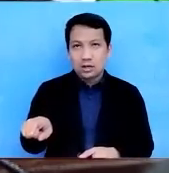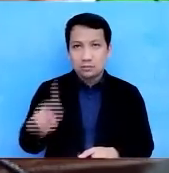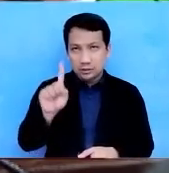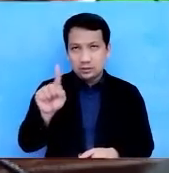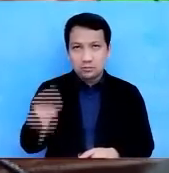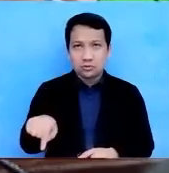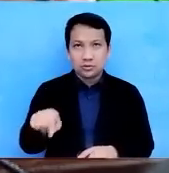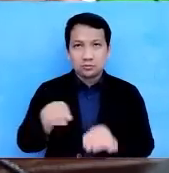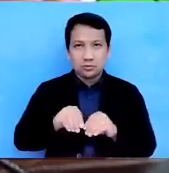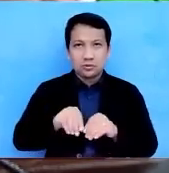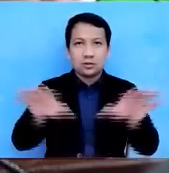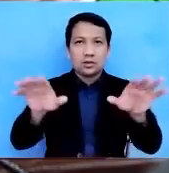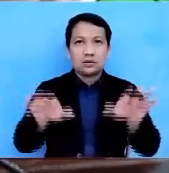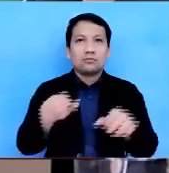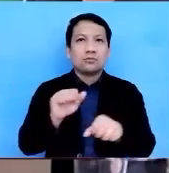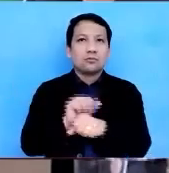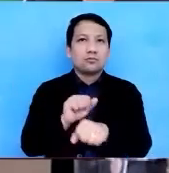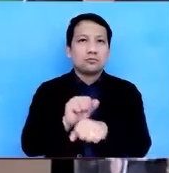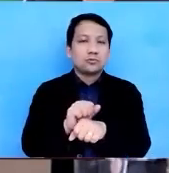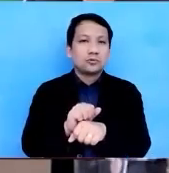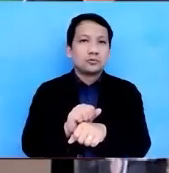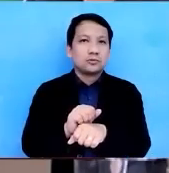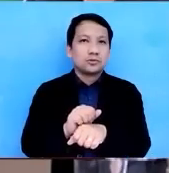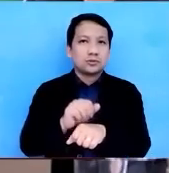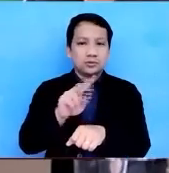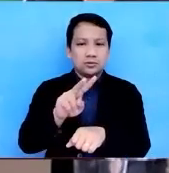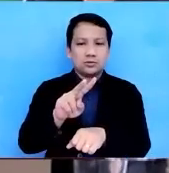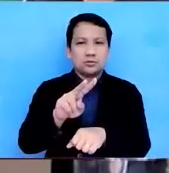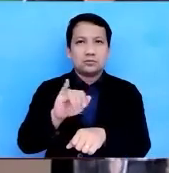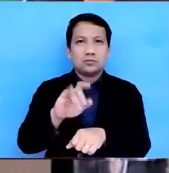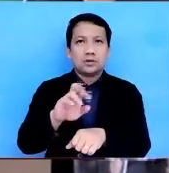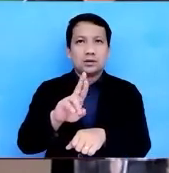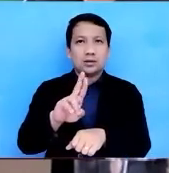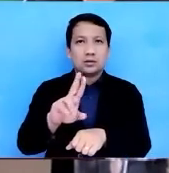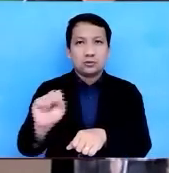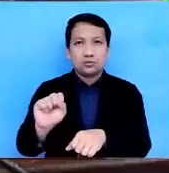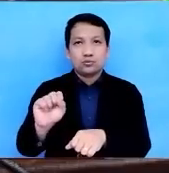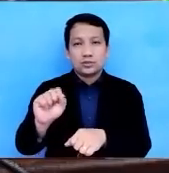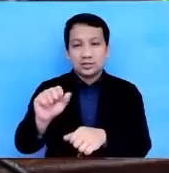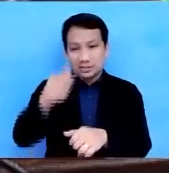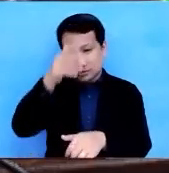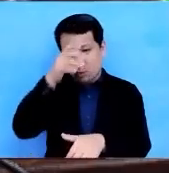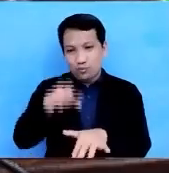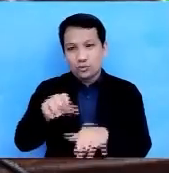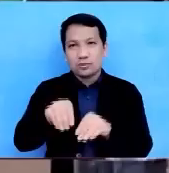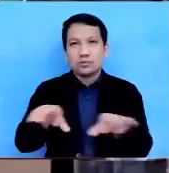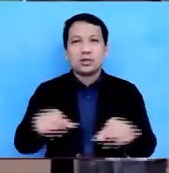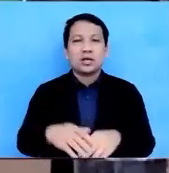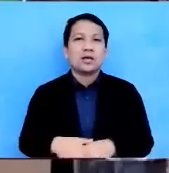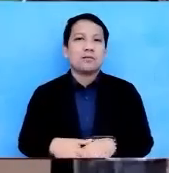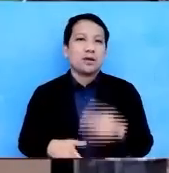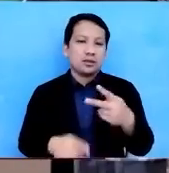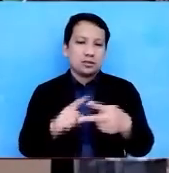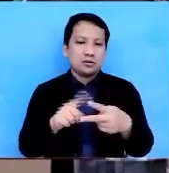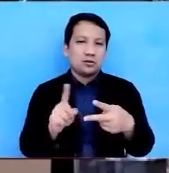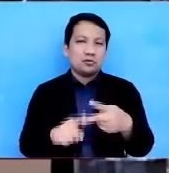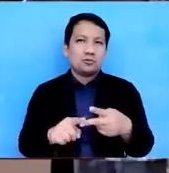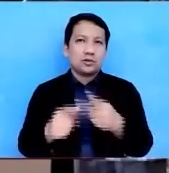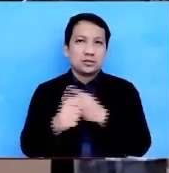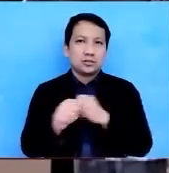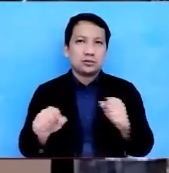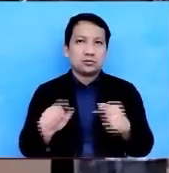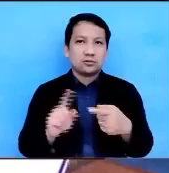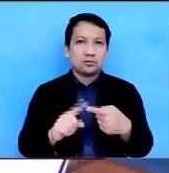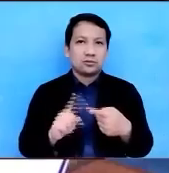at gagawin yung trabaho na yun. Broad but precise question, Mr. Chair, and valid. Dalawang klase po yung cybersecurity natin, Mr. Chair. Unang-una po